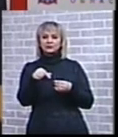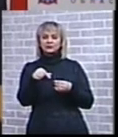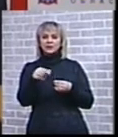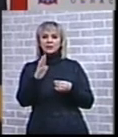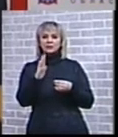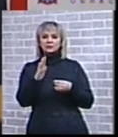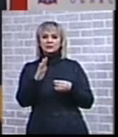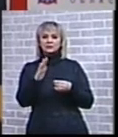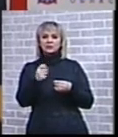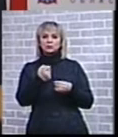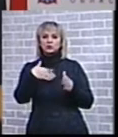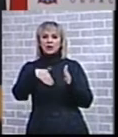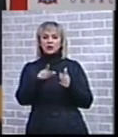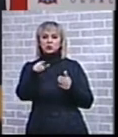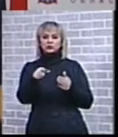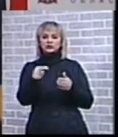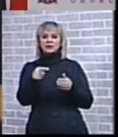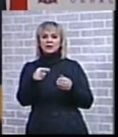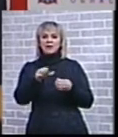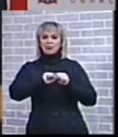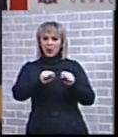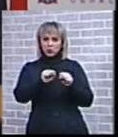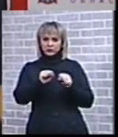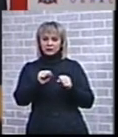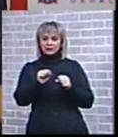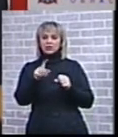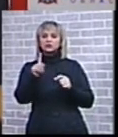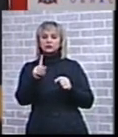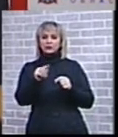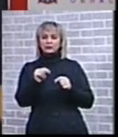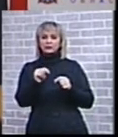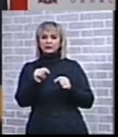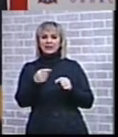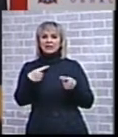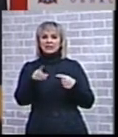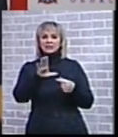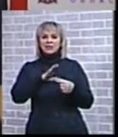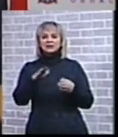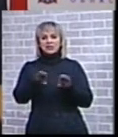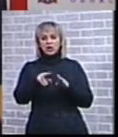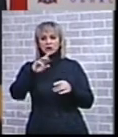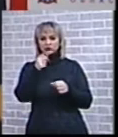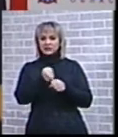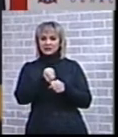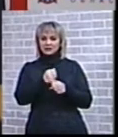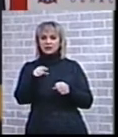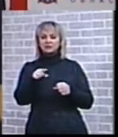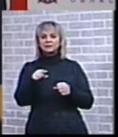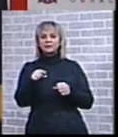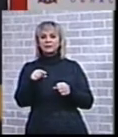надо будет немножко улучшить нам игру все-таки в обороне. Что иногда мы такие ошибки допускали, но